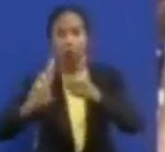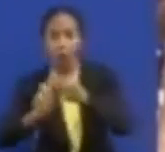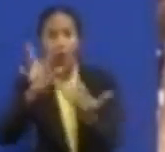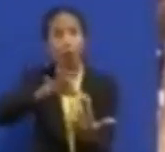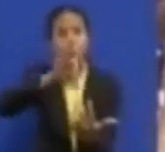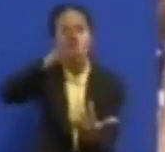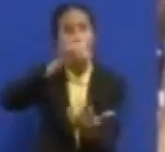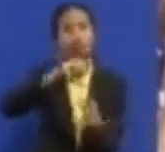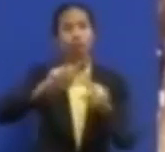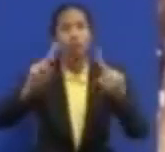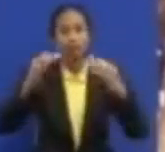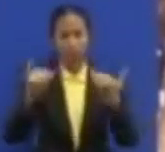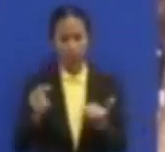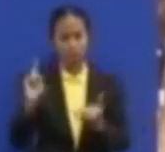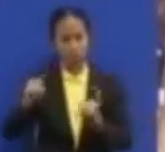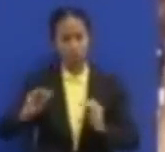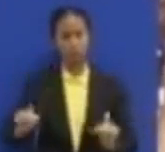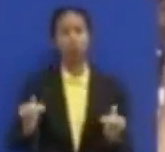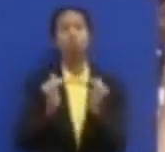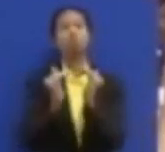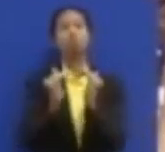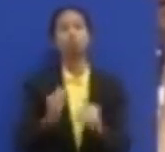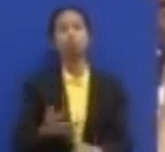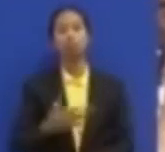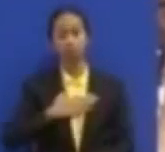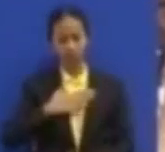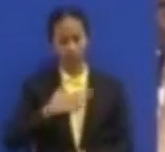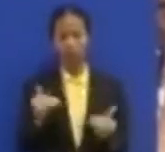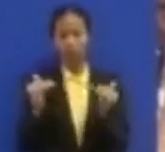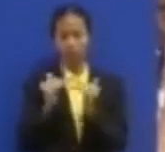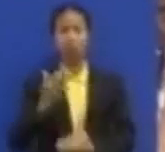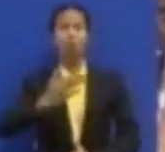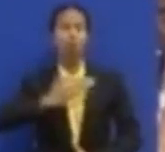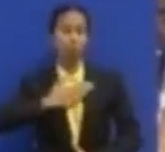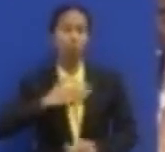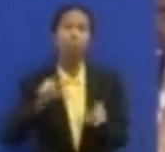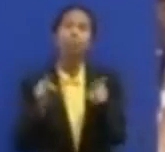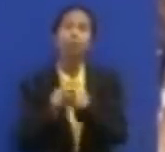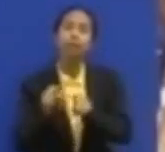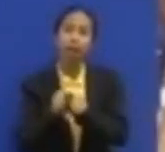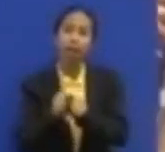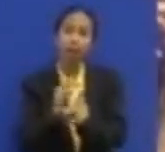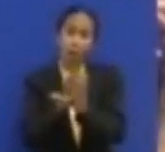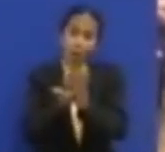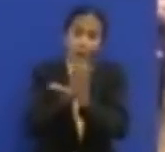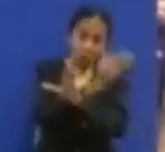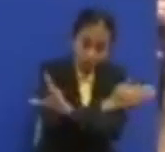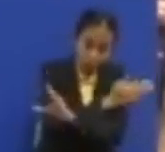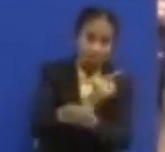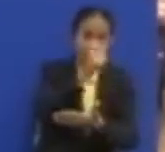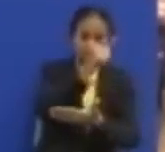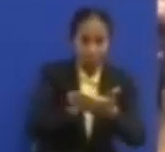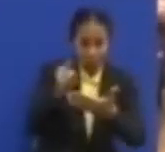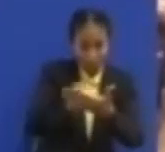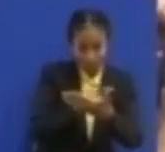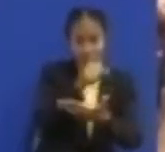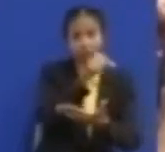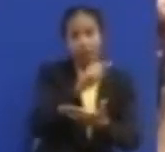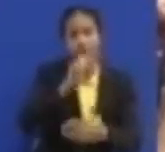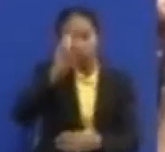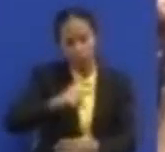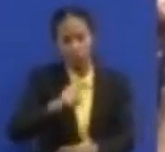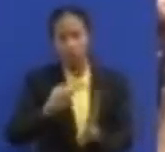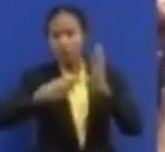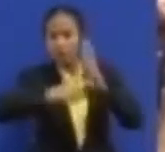ธิ์ครับแต่พวกผมก็เป็นสิทธิ์เช่นเดียวกันที่ว่าก่อนจะลงมติต้องฟังเหตุและ